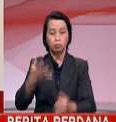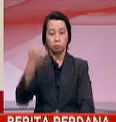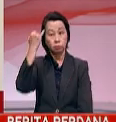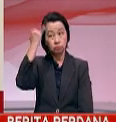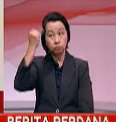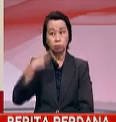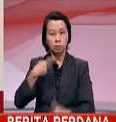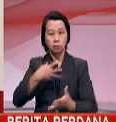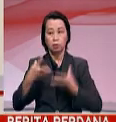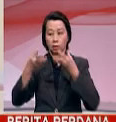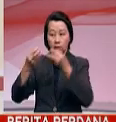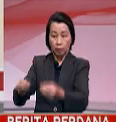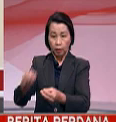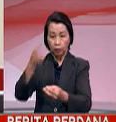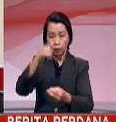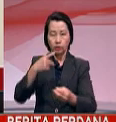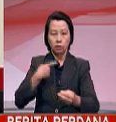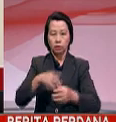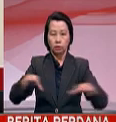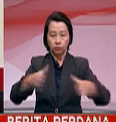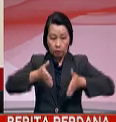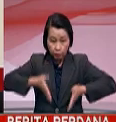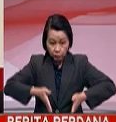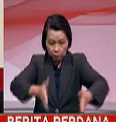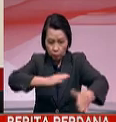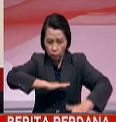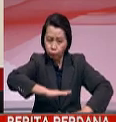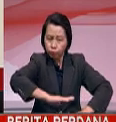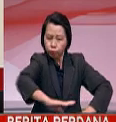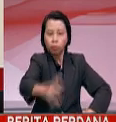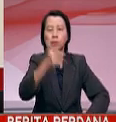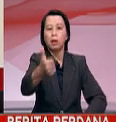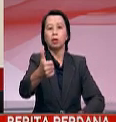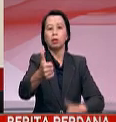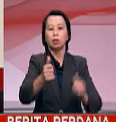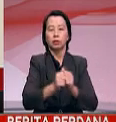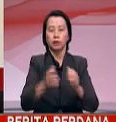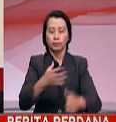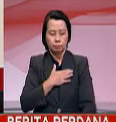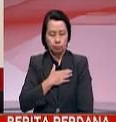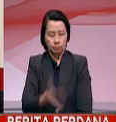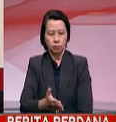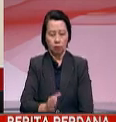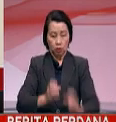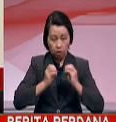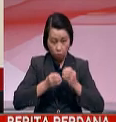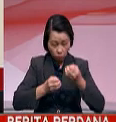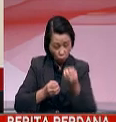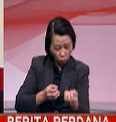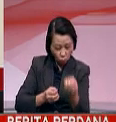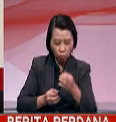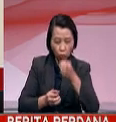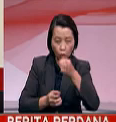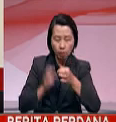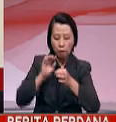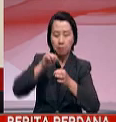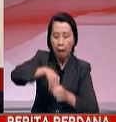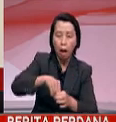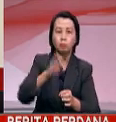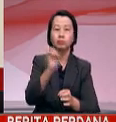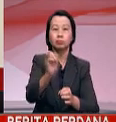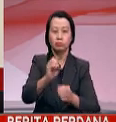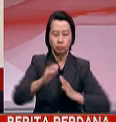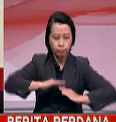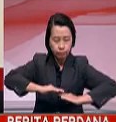kita beri untuk memastikan jalan berada dalam keadaan yang baiklah dengan kita beri komitmen pada zero pothole. Dan